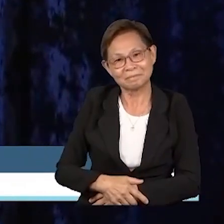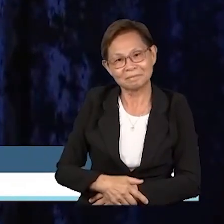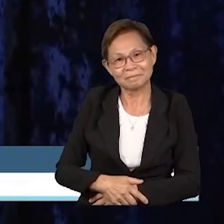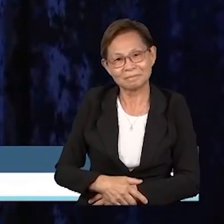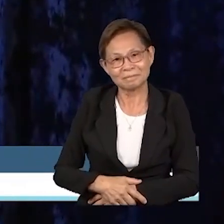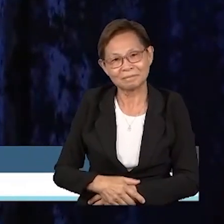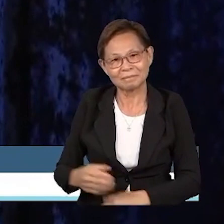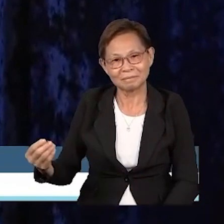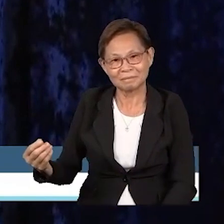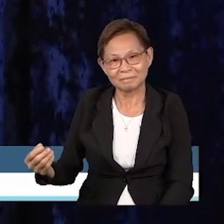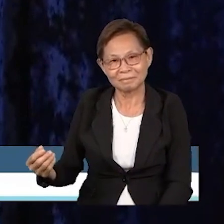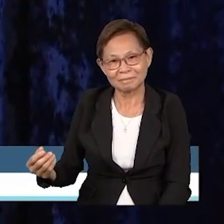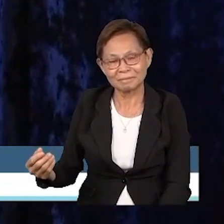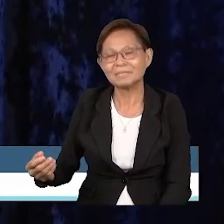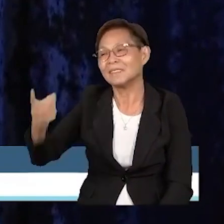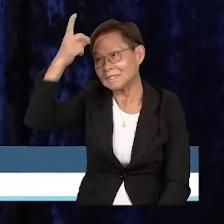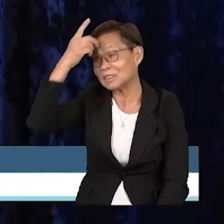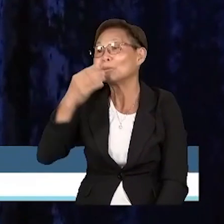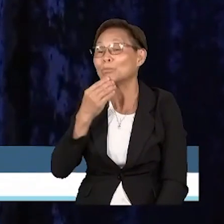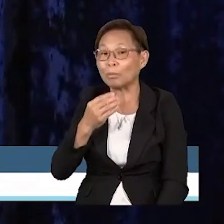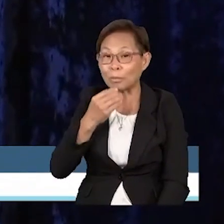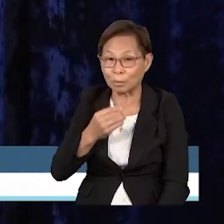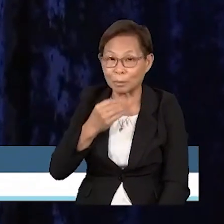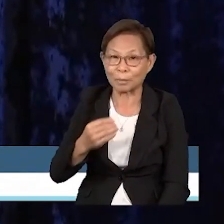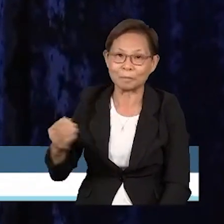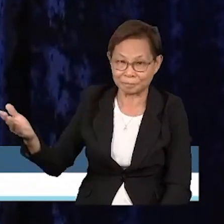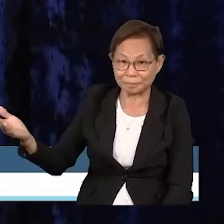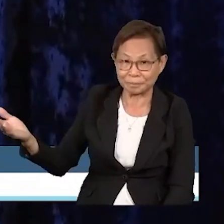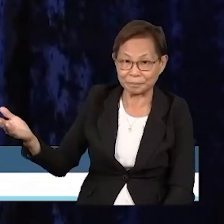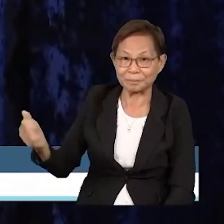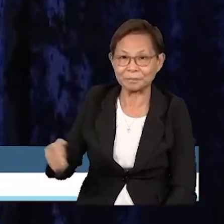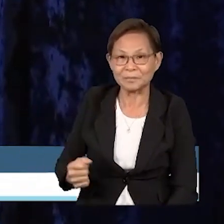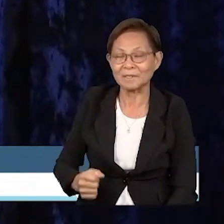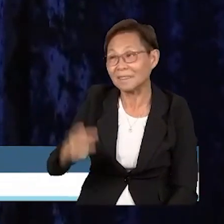Dari Pak Ibrahim yang bekerja